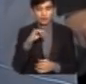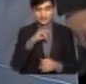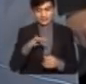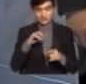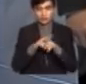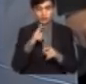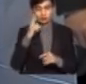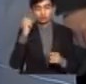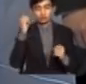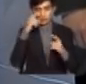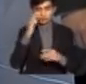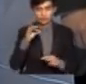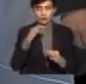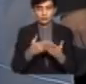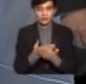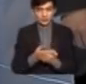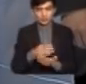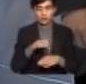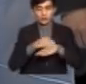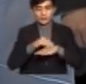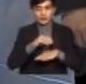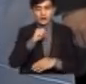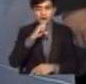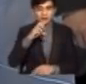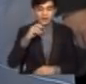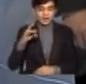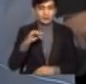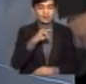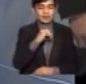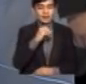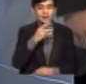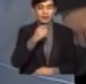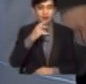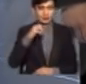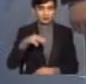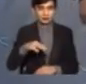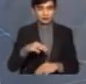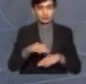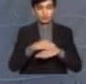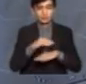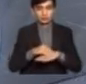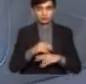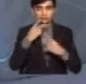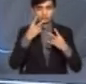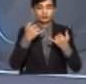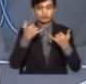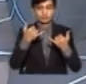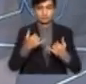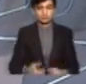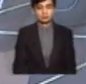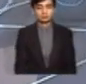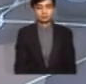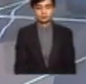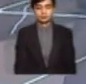горячие новости информеров добрый вечер я скормил его мой коллега ирга над как жасо asolo может и смотрите прямо